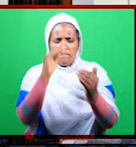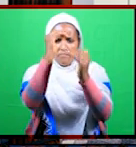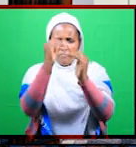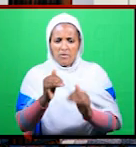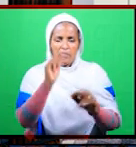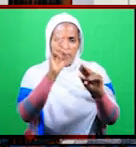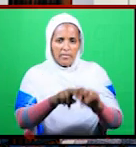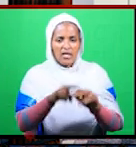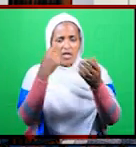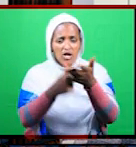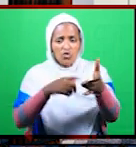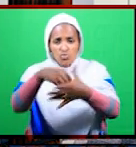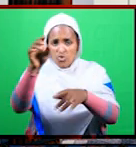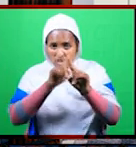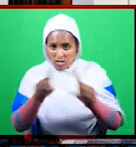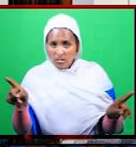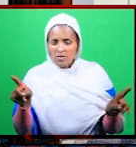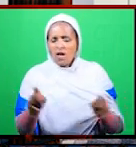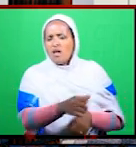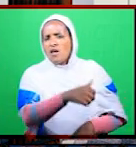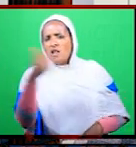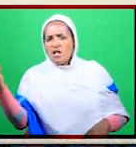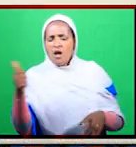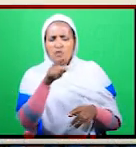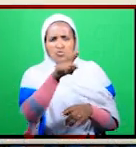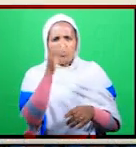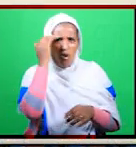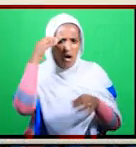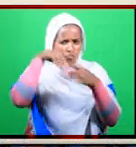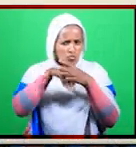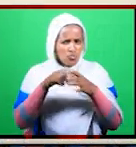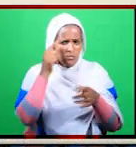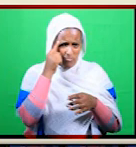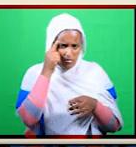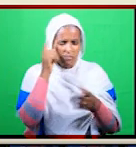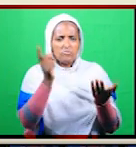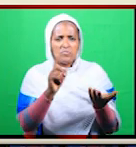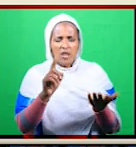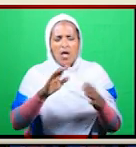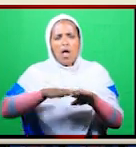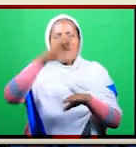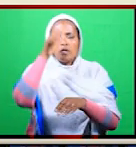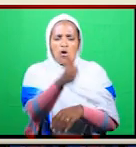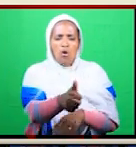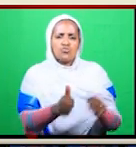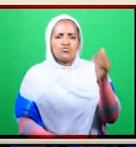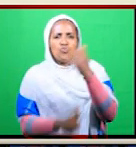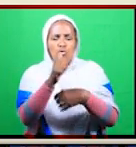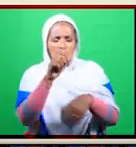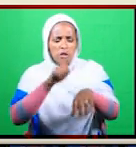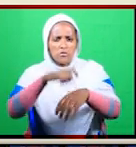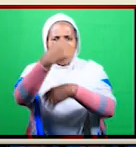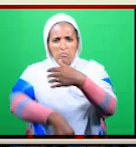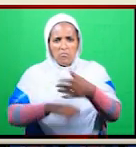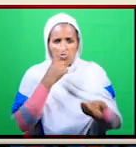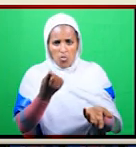ውጭ ግን ሌላ የሳለው ስዕል በውስጡ ያለው ነገር የበለጠ እየጎዳው እየሄደ ነው። ጊዜውንም እያባከነበት ነው። እንከን አወጣለሁ